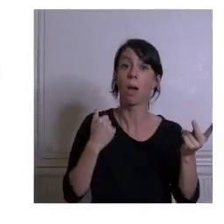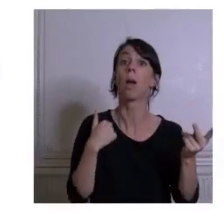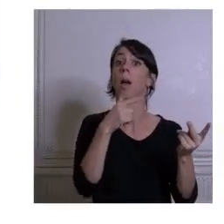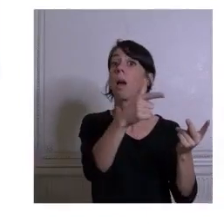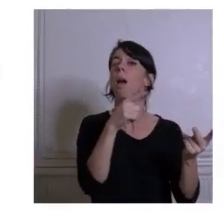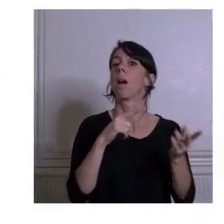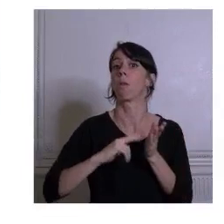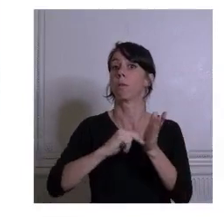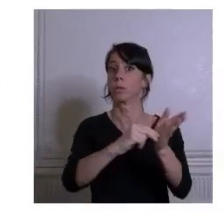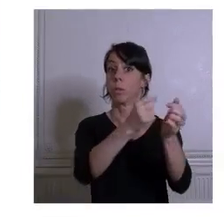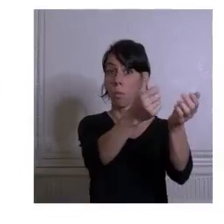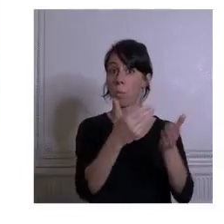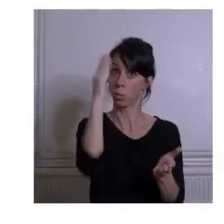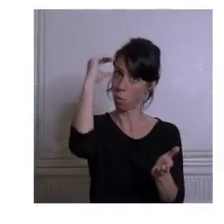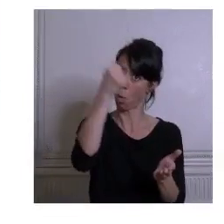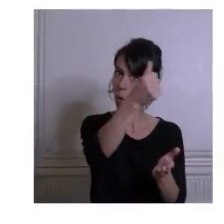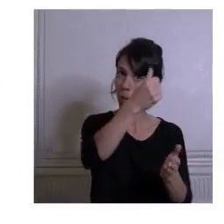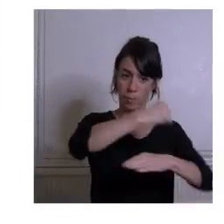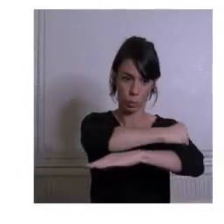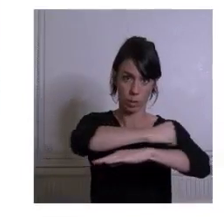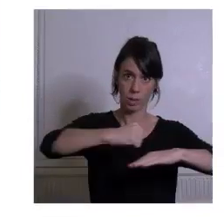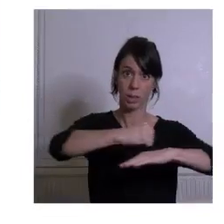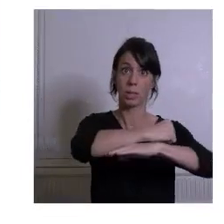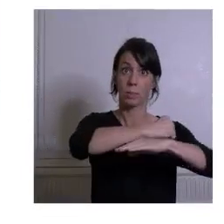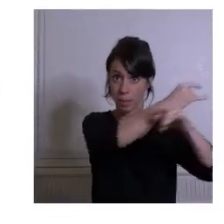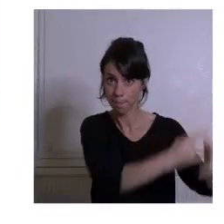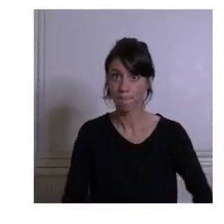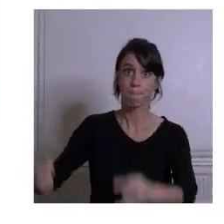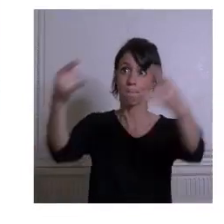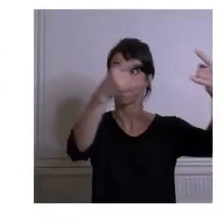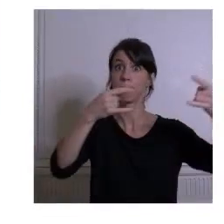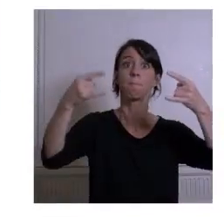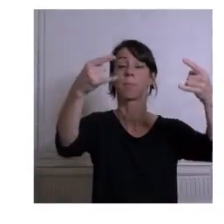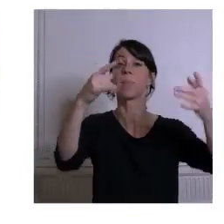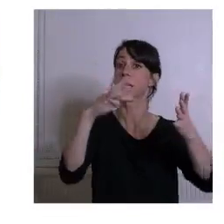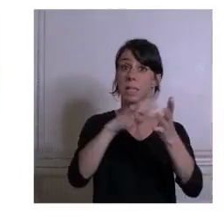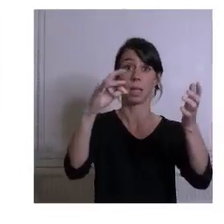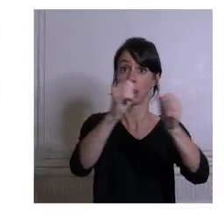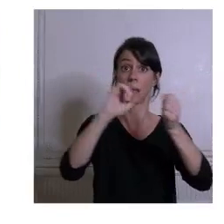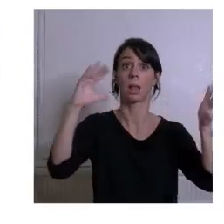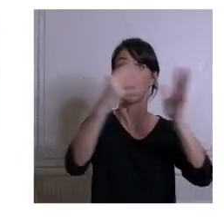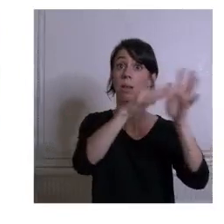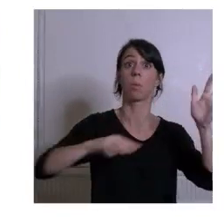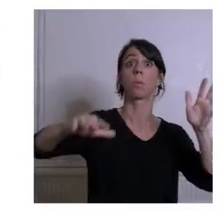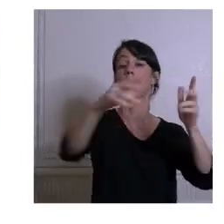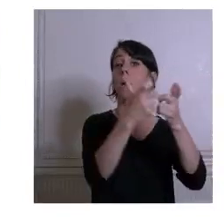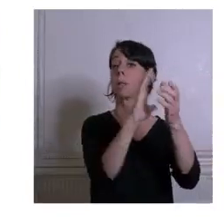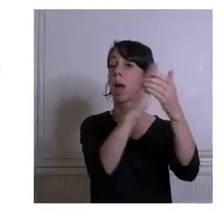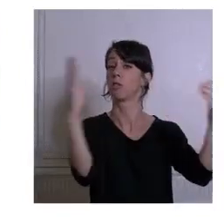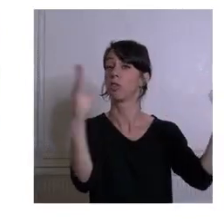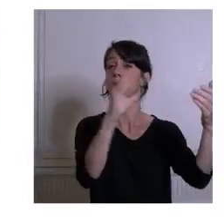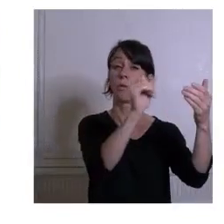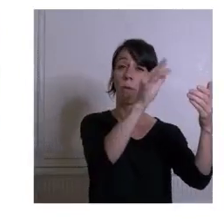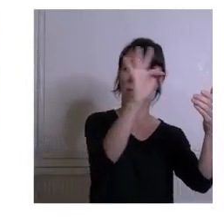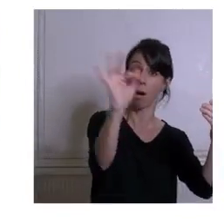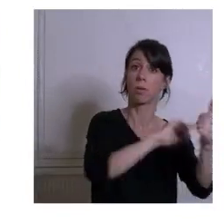passé. Alors, je vais paraphraser le sénateur qui a dit « la roue tourne ». Mais je trouve ça très bon. On a fait le choix, mais on l'avait discuté. On aide